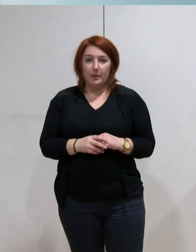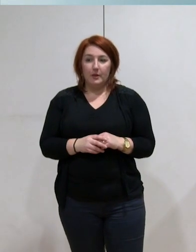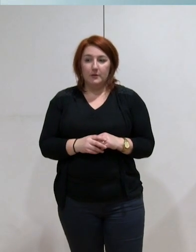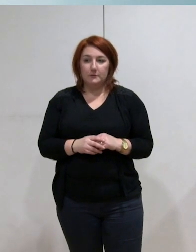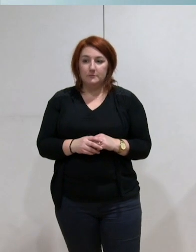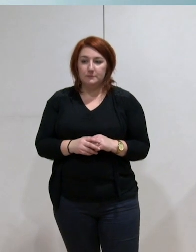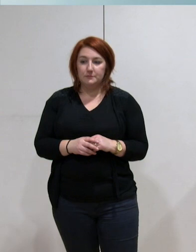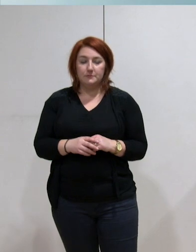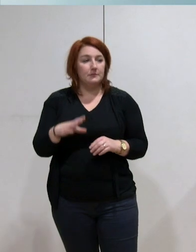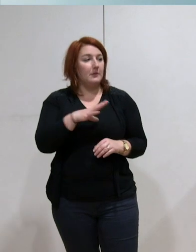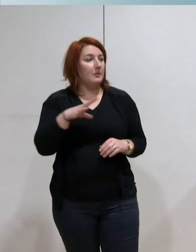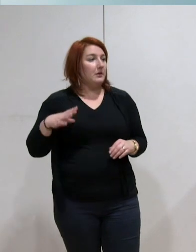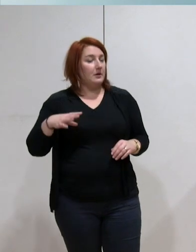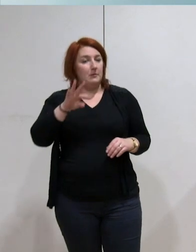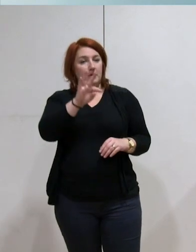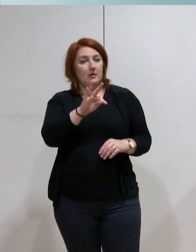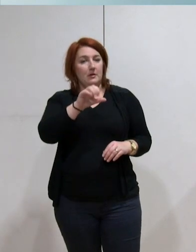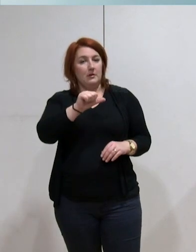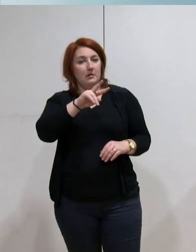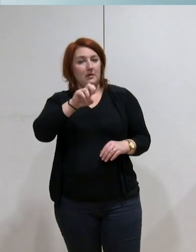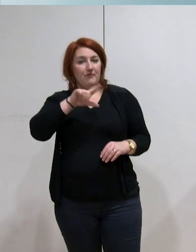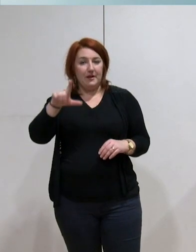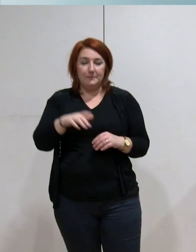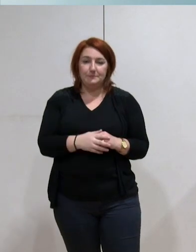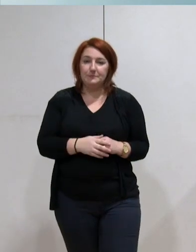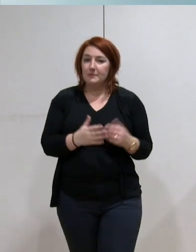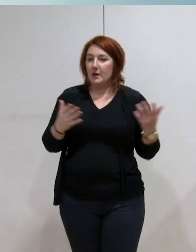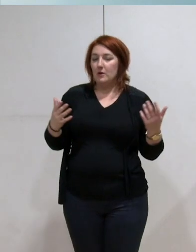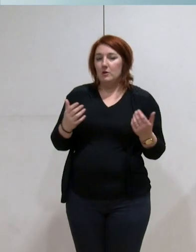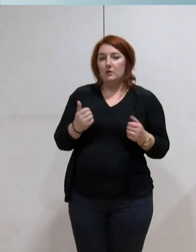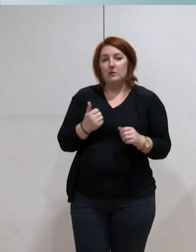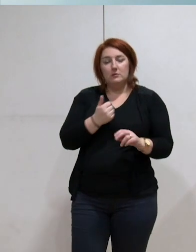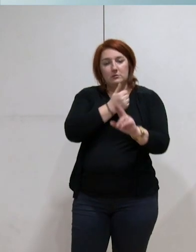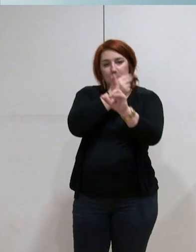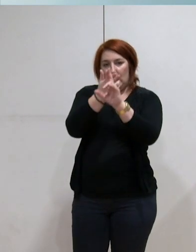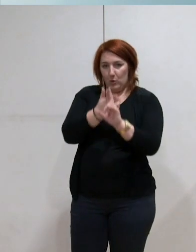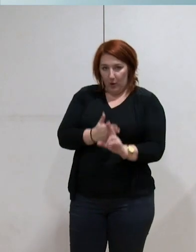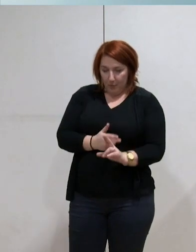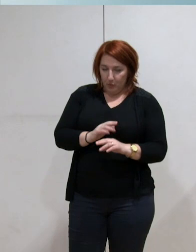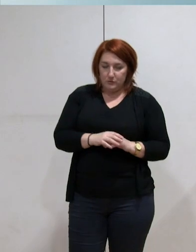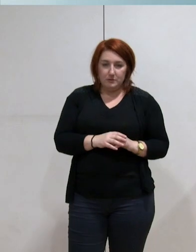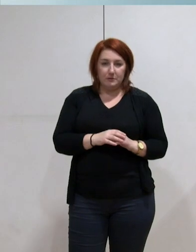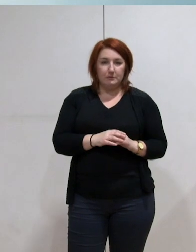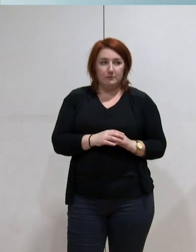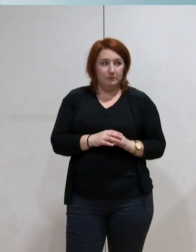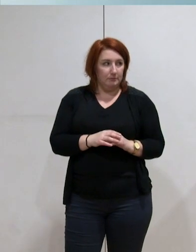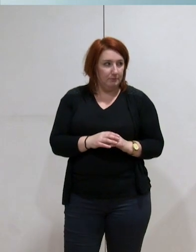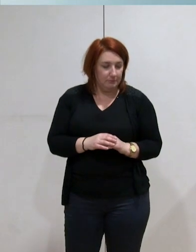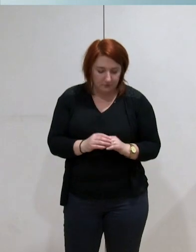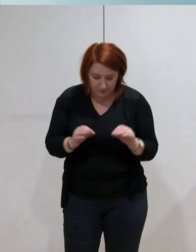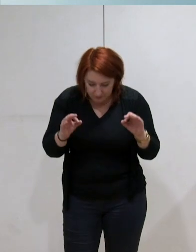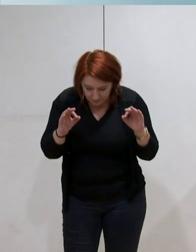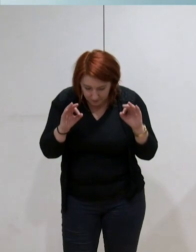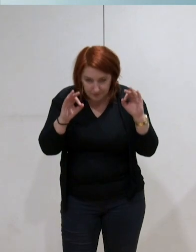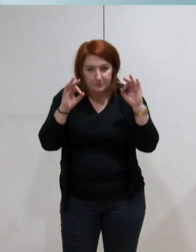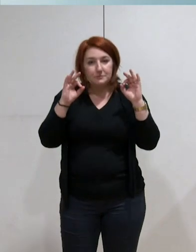ville madame Tavel alors quelques éléments de de réponse effectivement la la